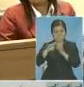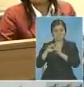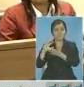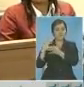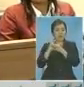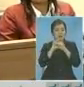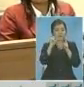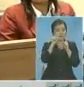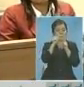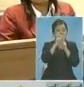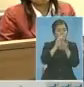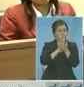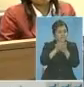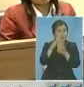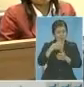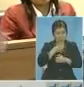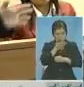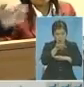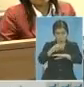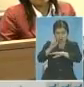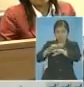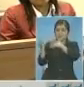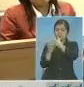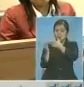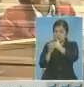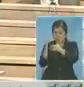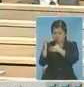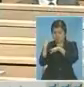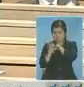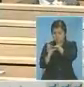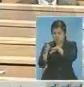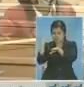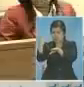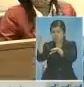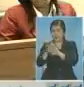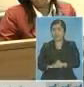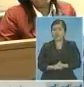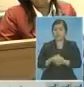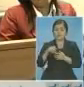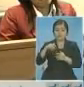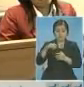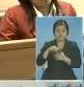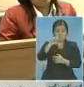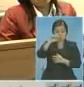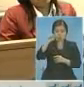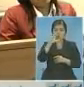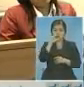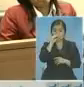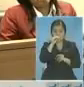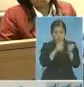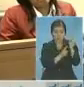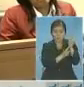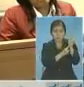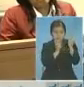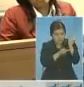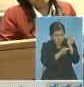านประธานได้ตักเตือนเนื่องจากว่าจ่าประสิทธิ์พูดคำว่าตูดกระป๋องจริงๆแล้วเนี่ยมันเป็นก้